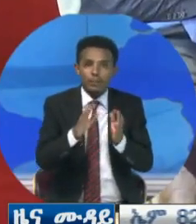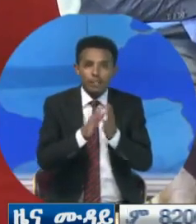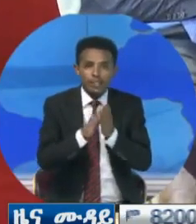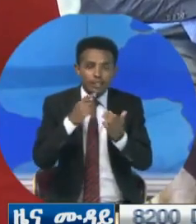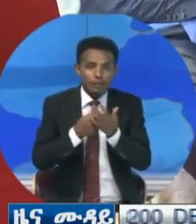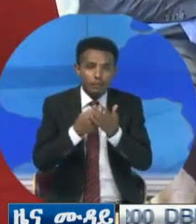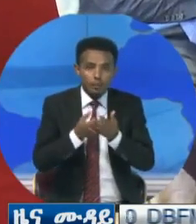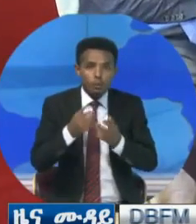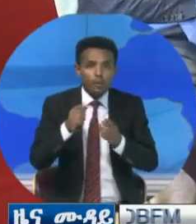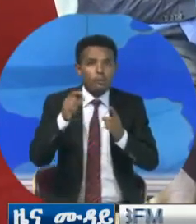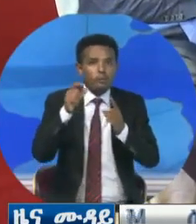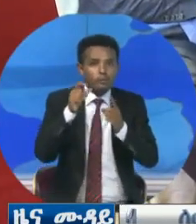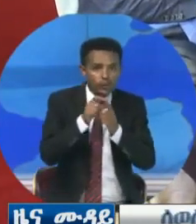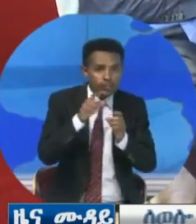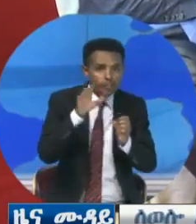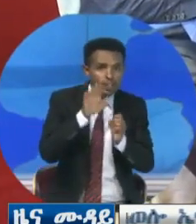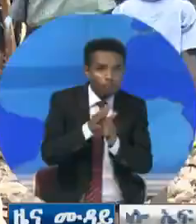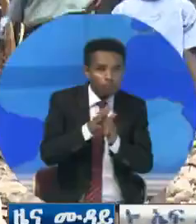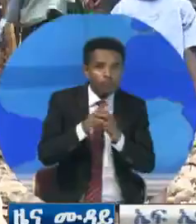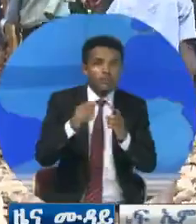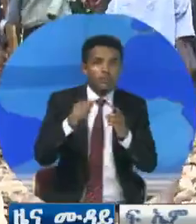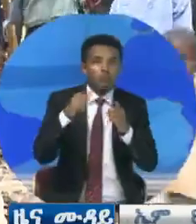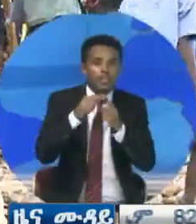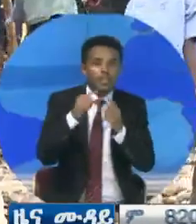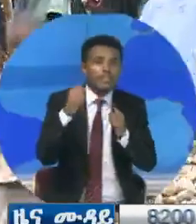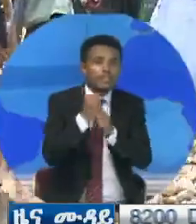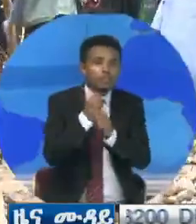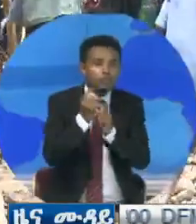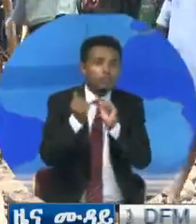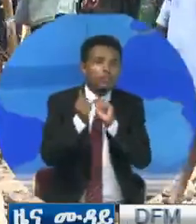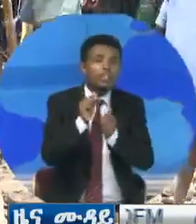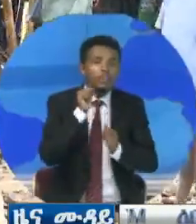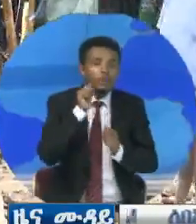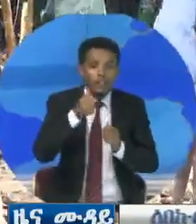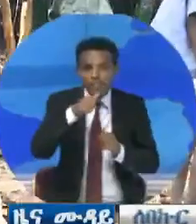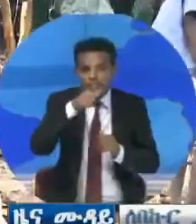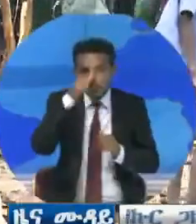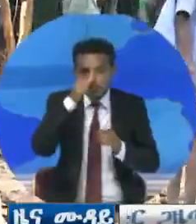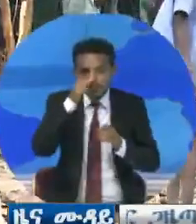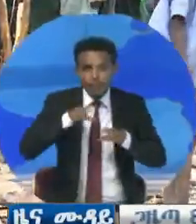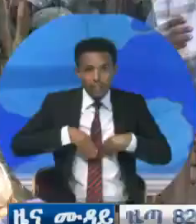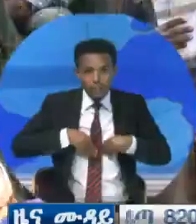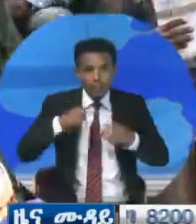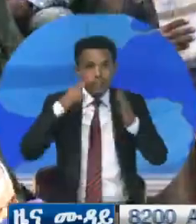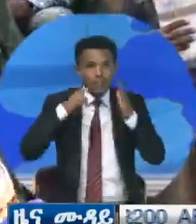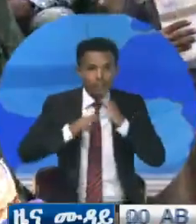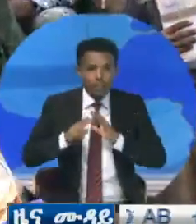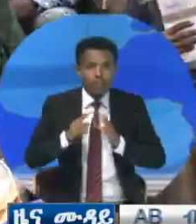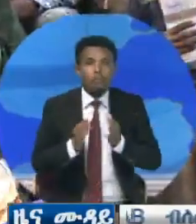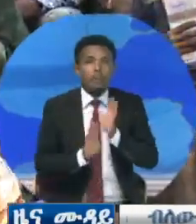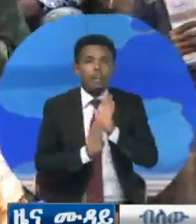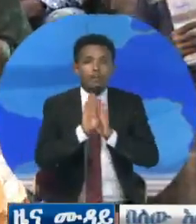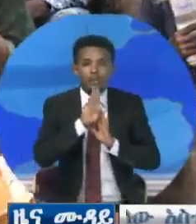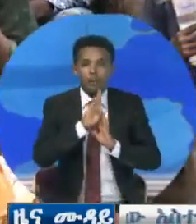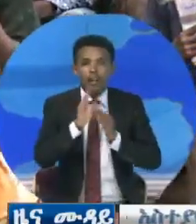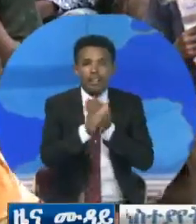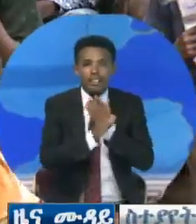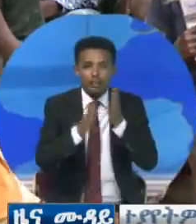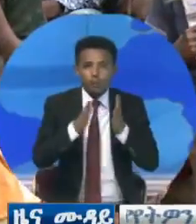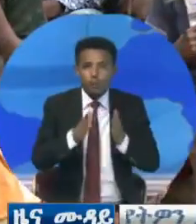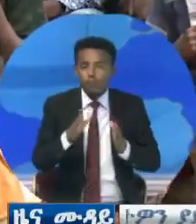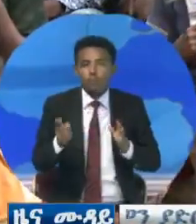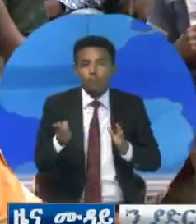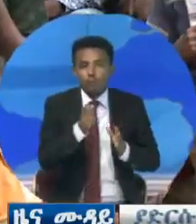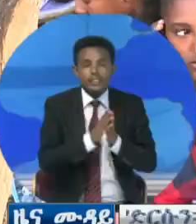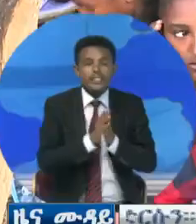ለህዝብና ለመንግስት የገቡትን ቃል ወደ ተግባር በመቀየር የነገዋን ኢትዮጵያ የሚቀበሉ ህጻናትን ራዕይ ማለምለም ሀገራዊ ብቻ ሳይሆን ሰብአዊ